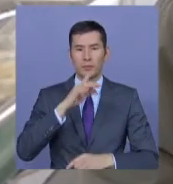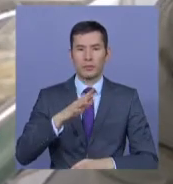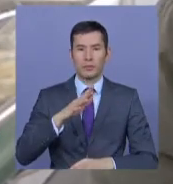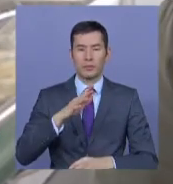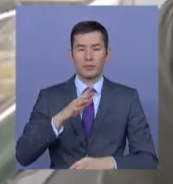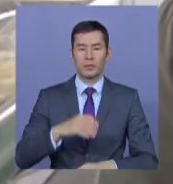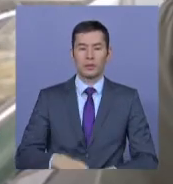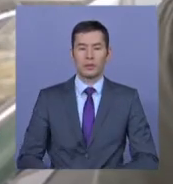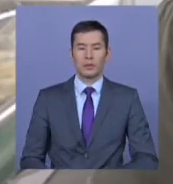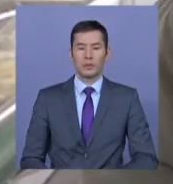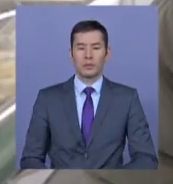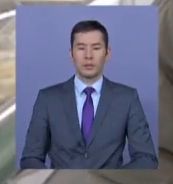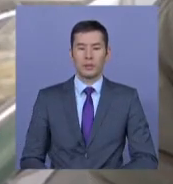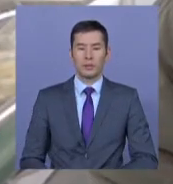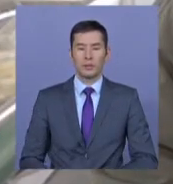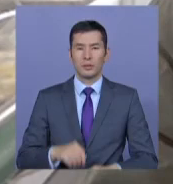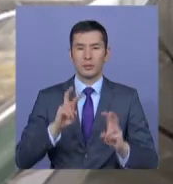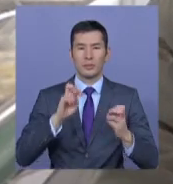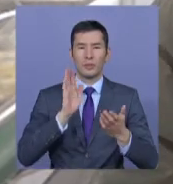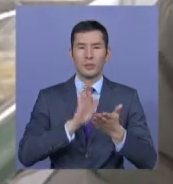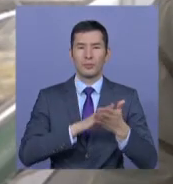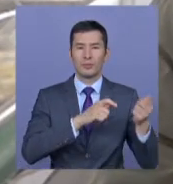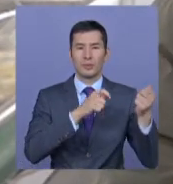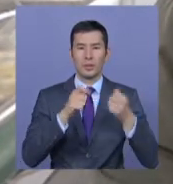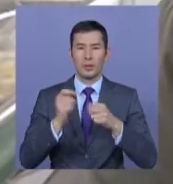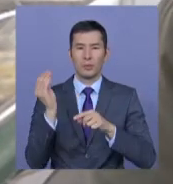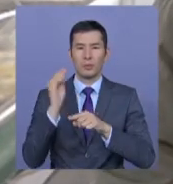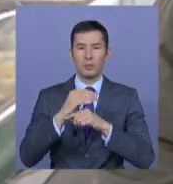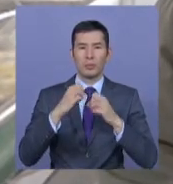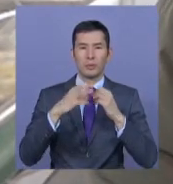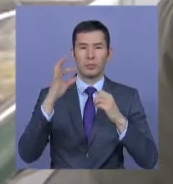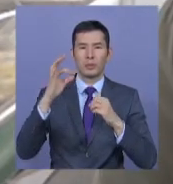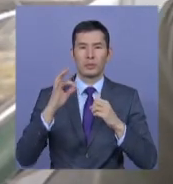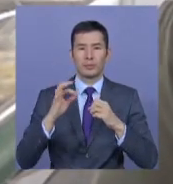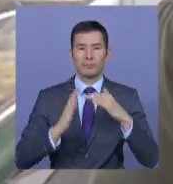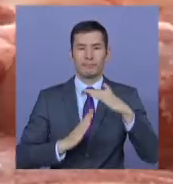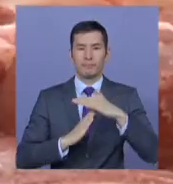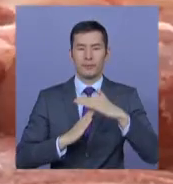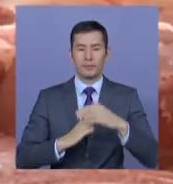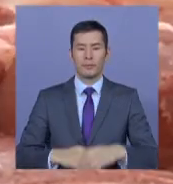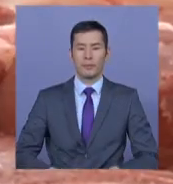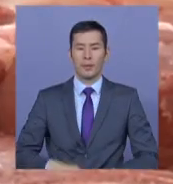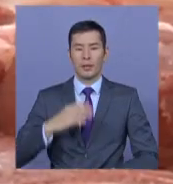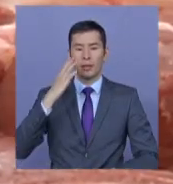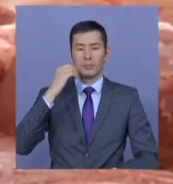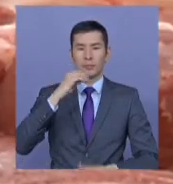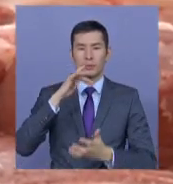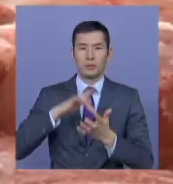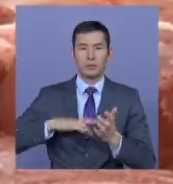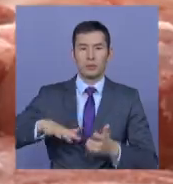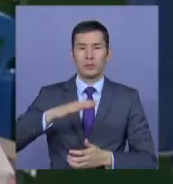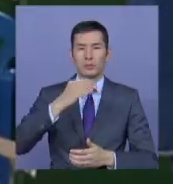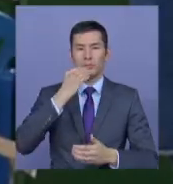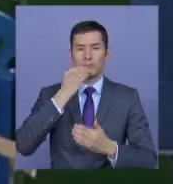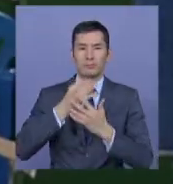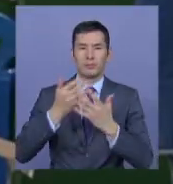әкелген оптовый бағаға дейді ғой, соның үстіне 15% ғана қояды. Алматыда азық-түлік бағасын